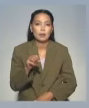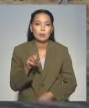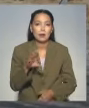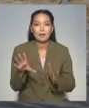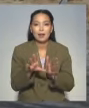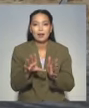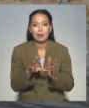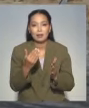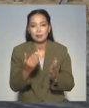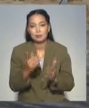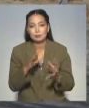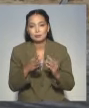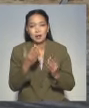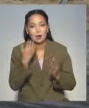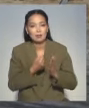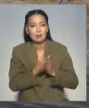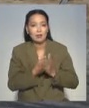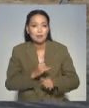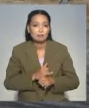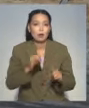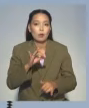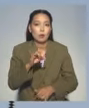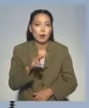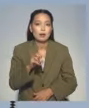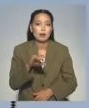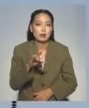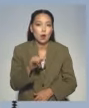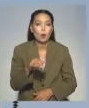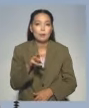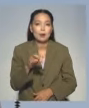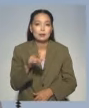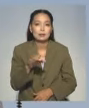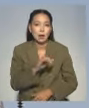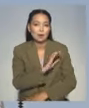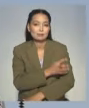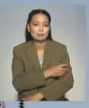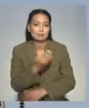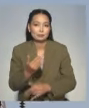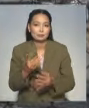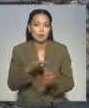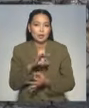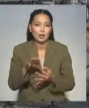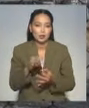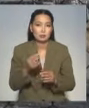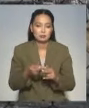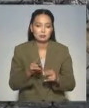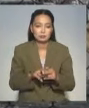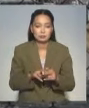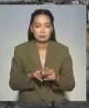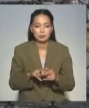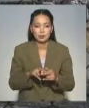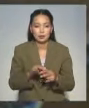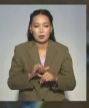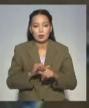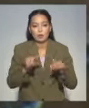тұтыну көлемі артқан жағдайда Орал, Атырау, Маңғыстау бағытында қуат транзитінің артық жүктемесін болдырмау үшін қосымша шектеулер енгізіледі.